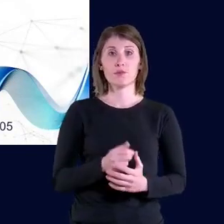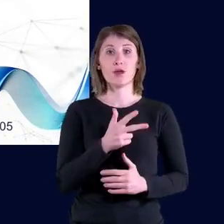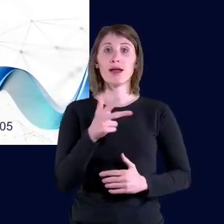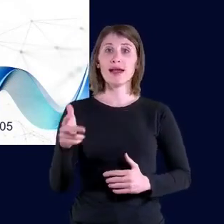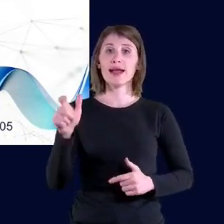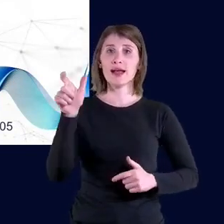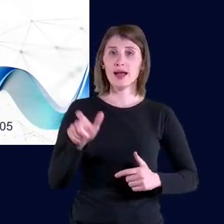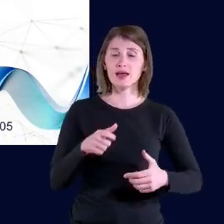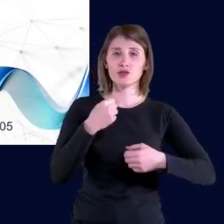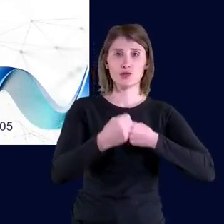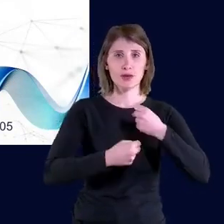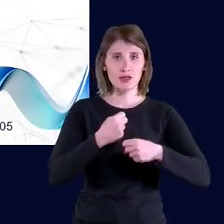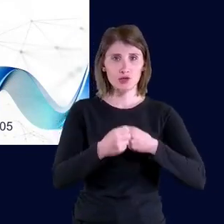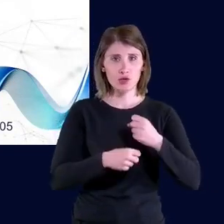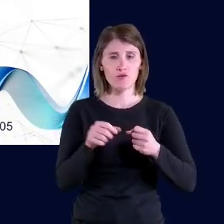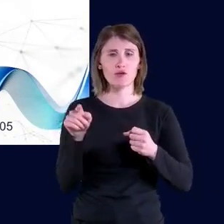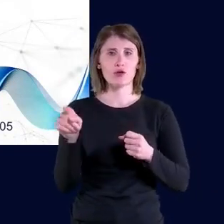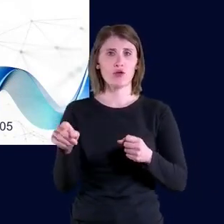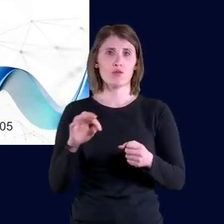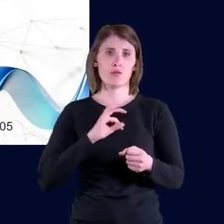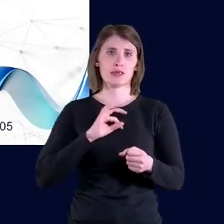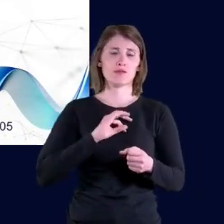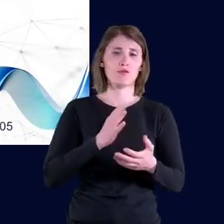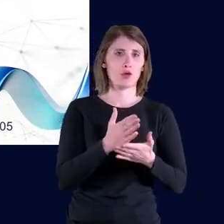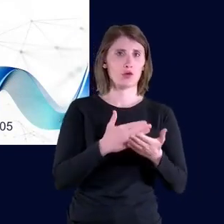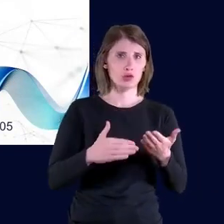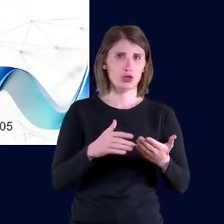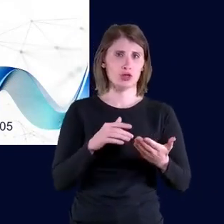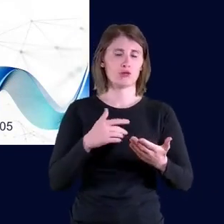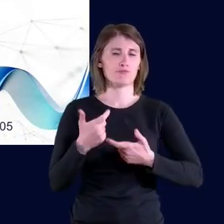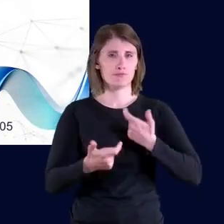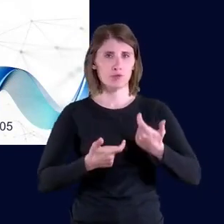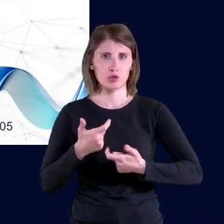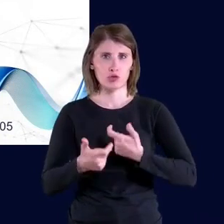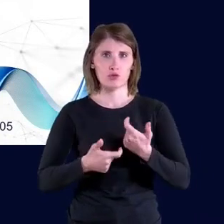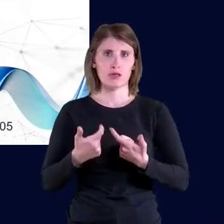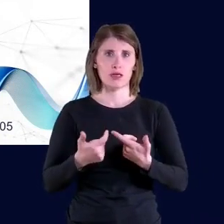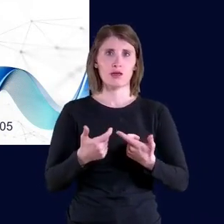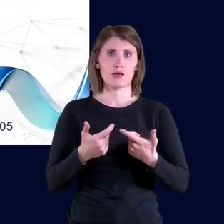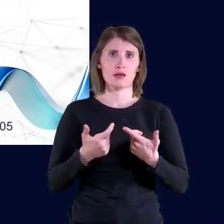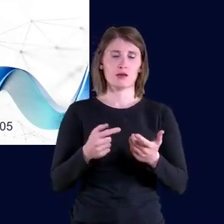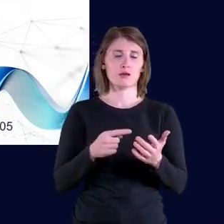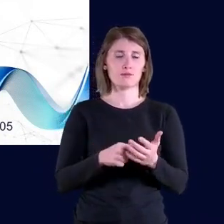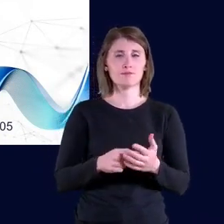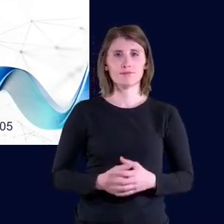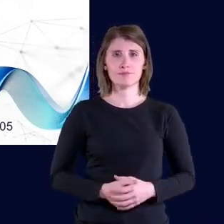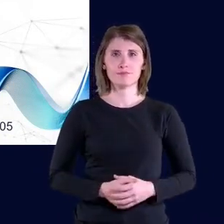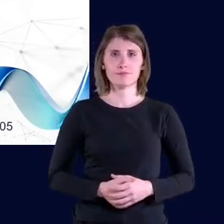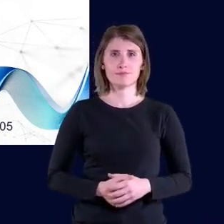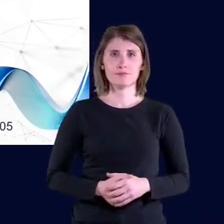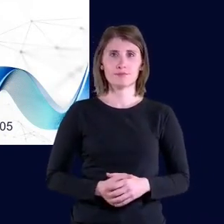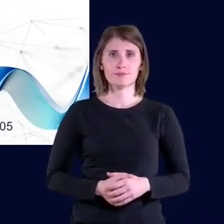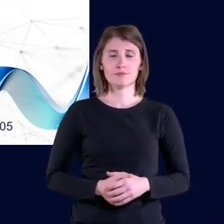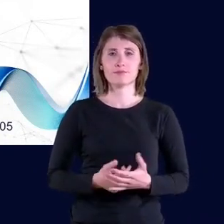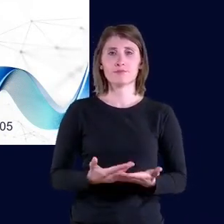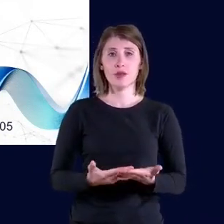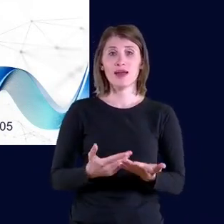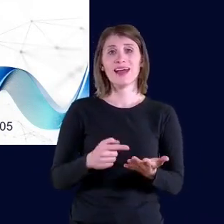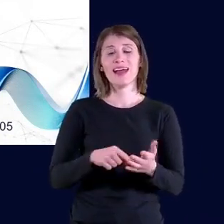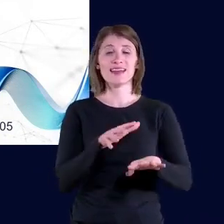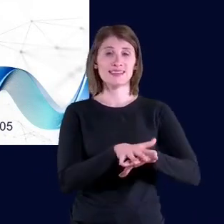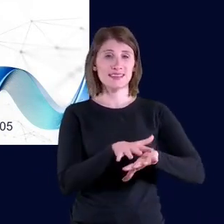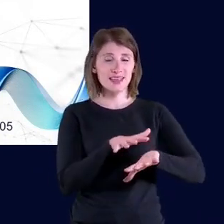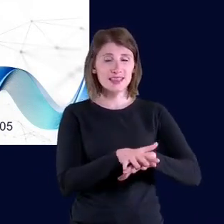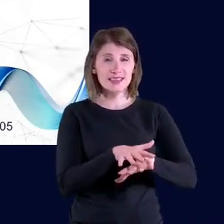pracownik jest przydzielony do wykonania określonych czynności w ramach całego procesu digitalizacji natomiast ponieważ w